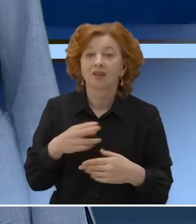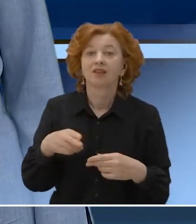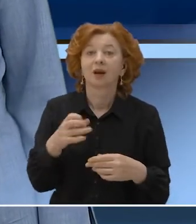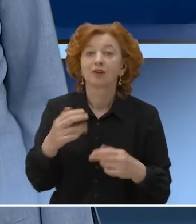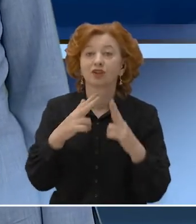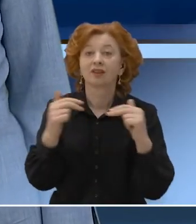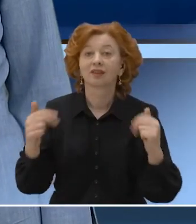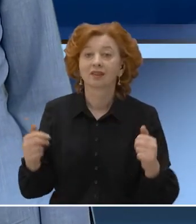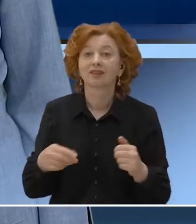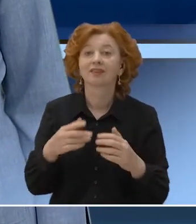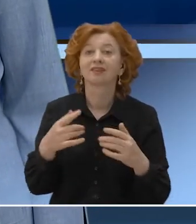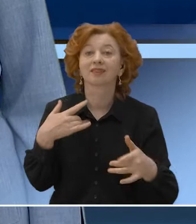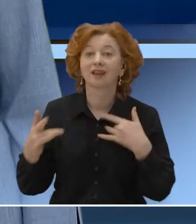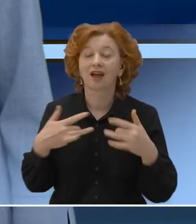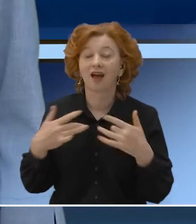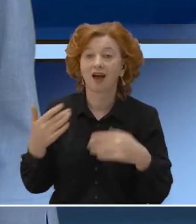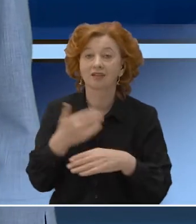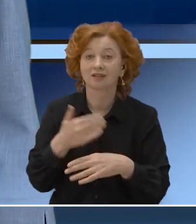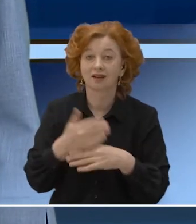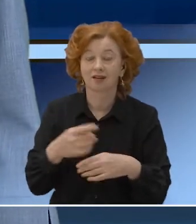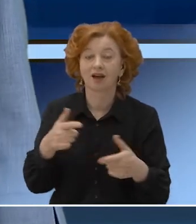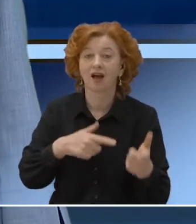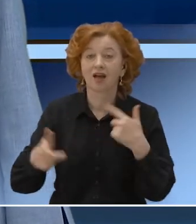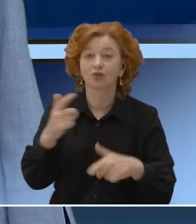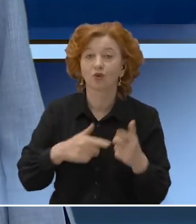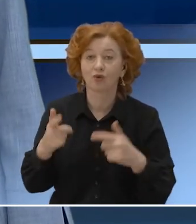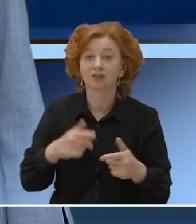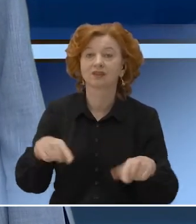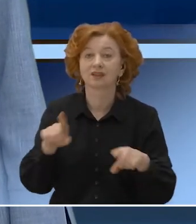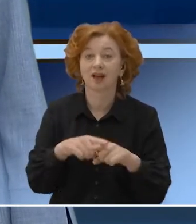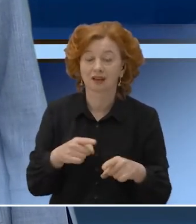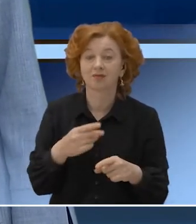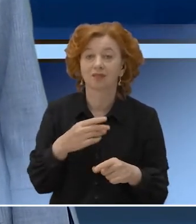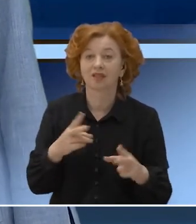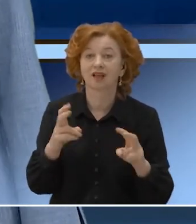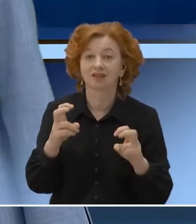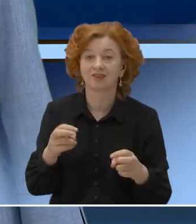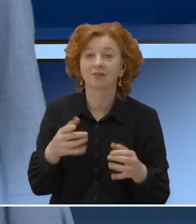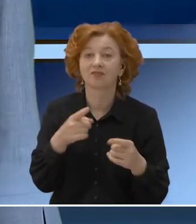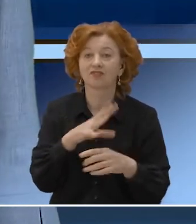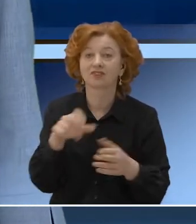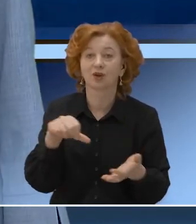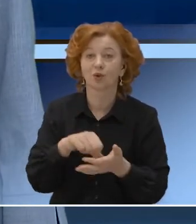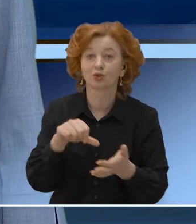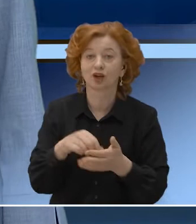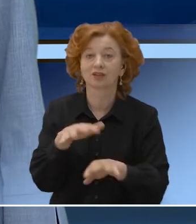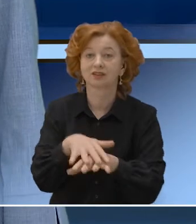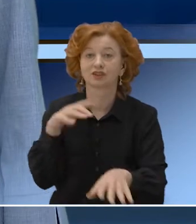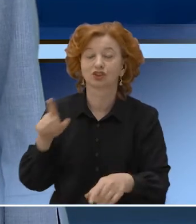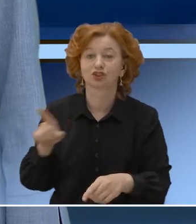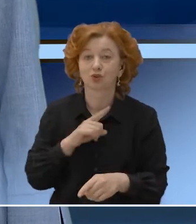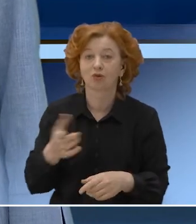Новошахтинский драматический театр готовится к предстоящему фестивалю с таким романтическим названием. Всех его участников и